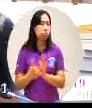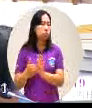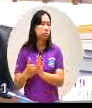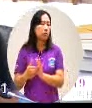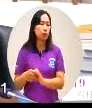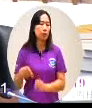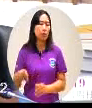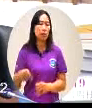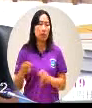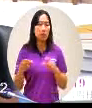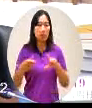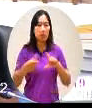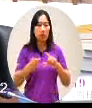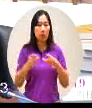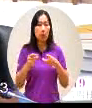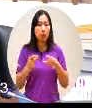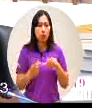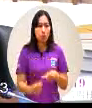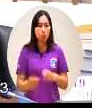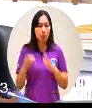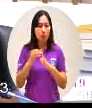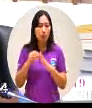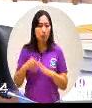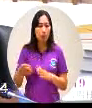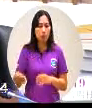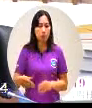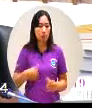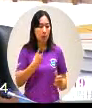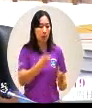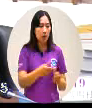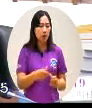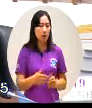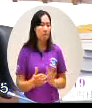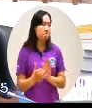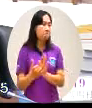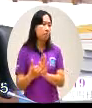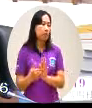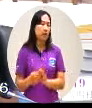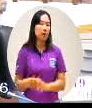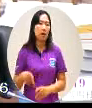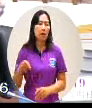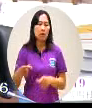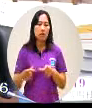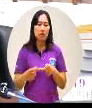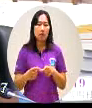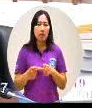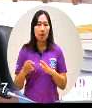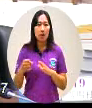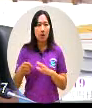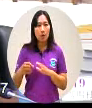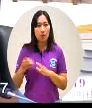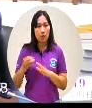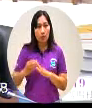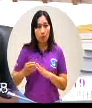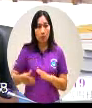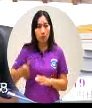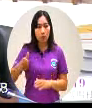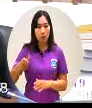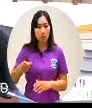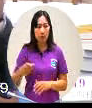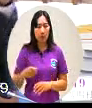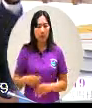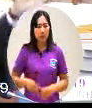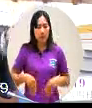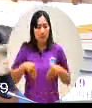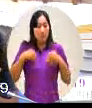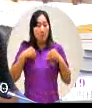真故意啦，伊也袂晓透过啊咱的一个协议吼，哦，甲伫顶两礼拜，甲含民政局长、甲警察局长，